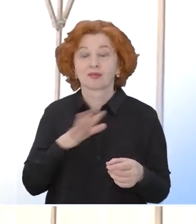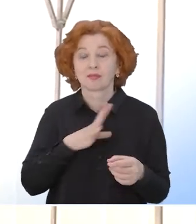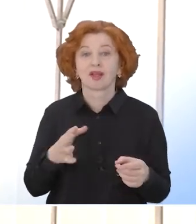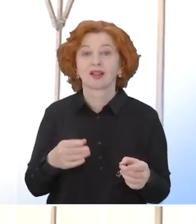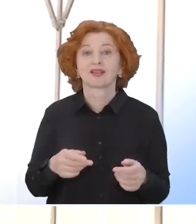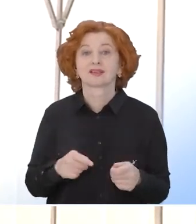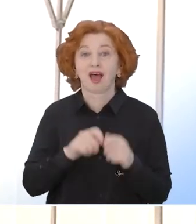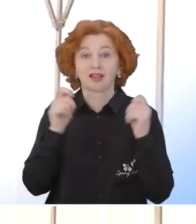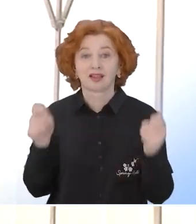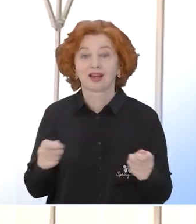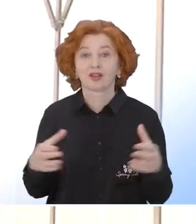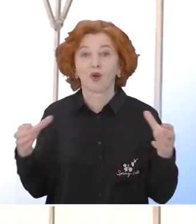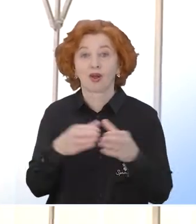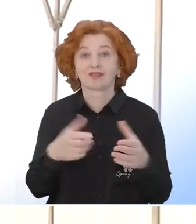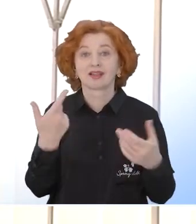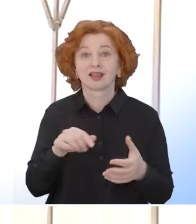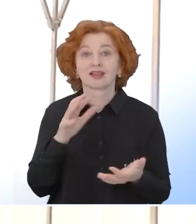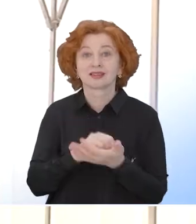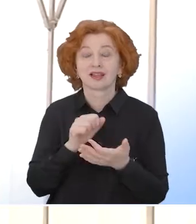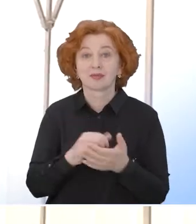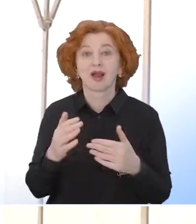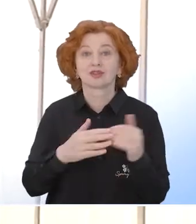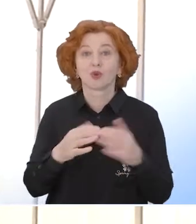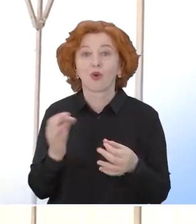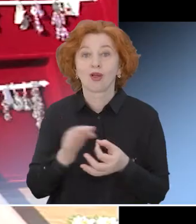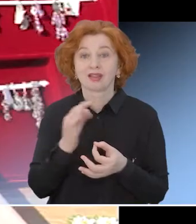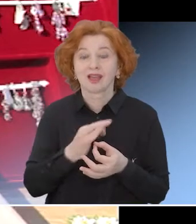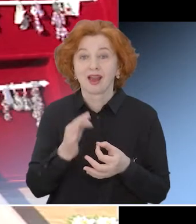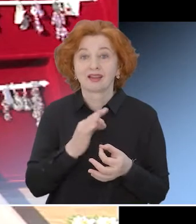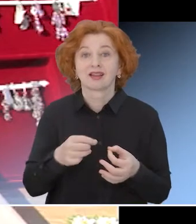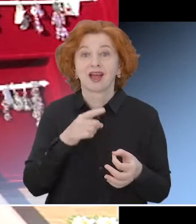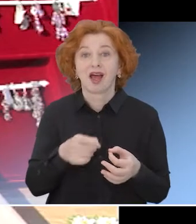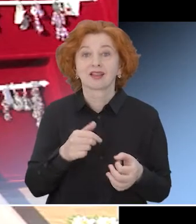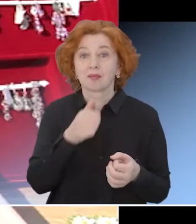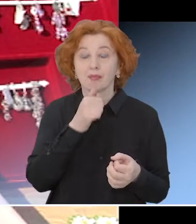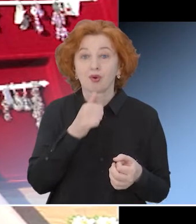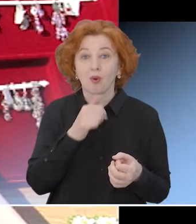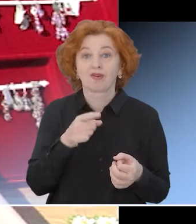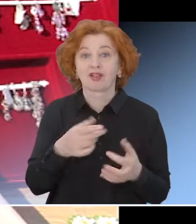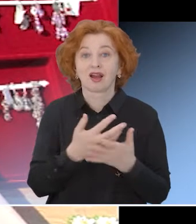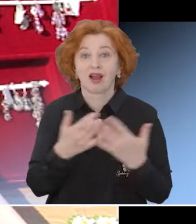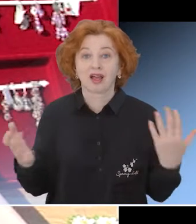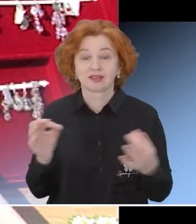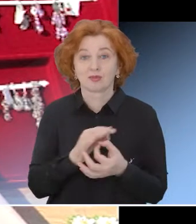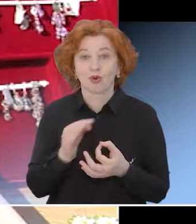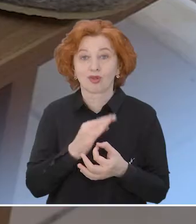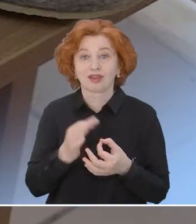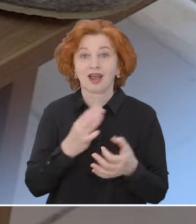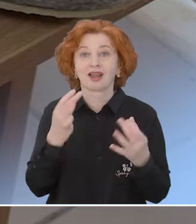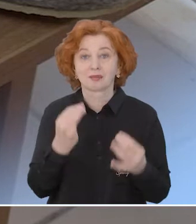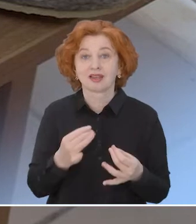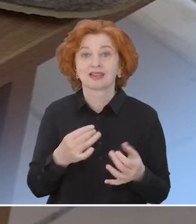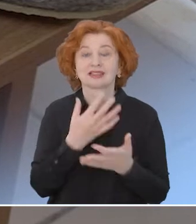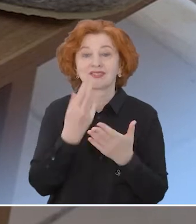газете у нас был создан такой коллектив, где занимались рукоделием. Светлана Келипова пробовала заниматься разным